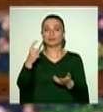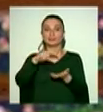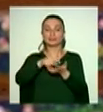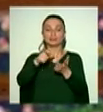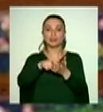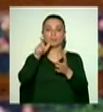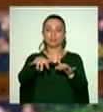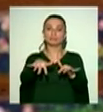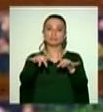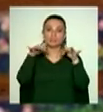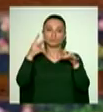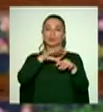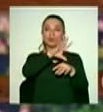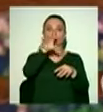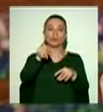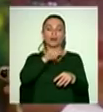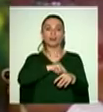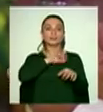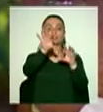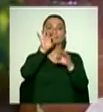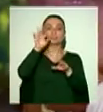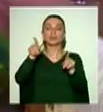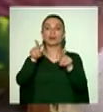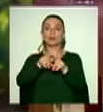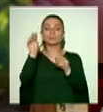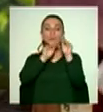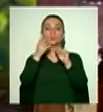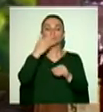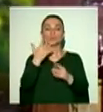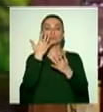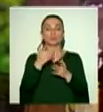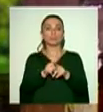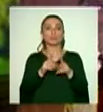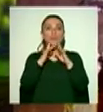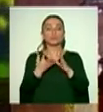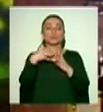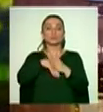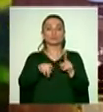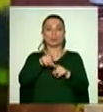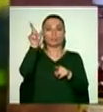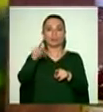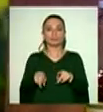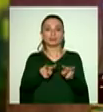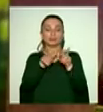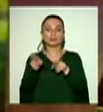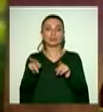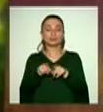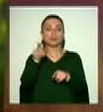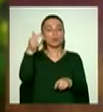ერთი დარბაზი უნდა გავსო ადამიანებით, რომ ყველა მათგანისგან შექმნა ისეთი სული,